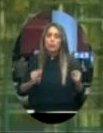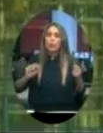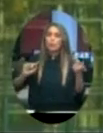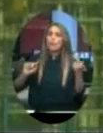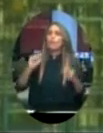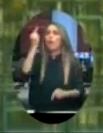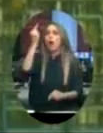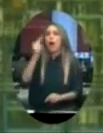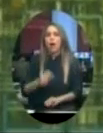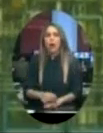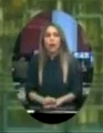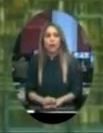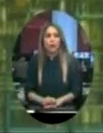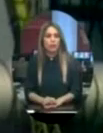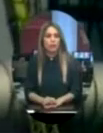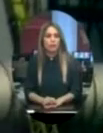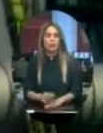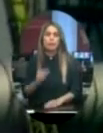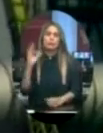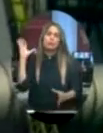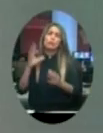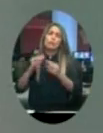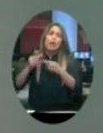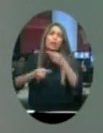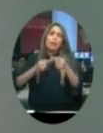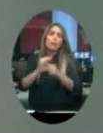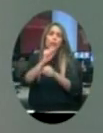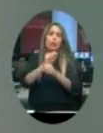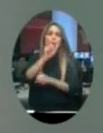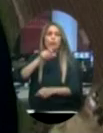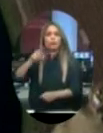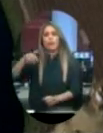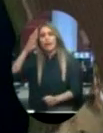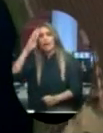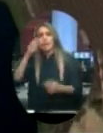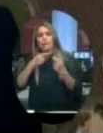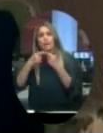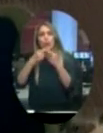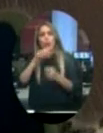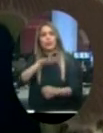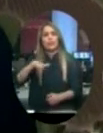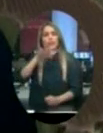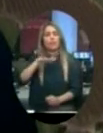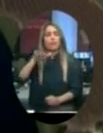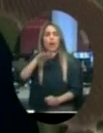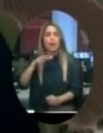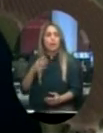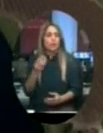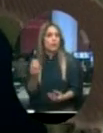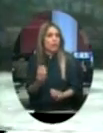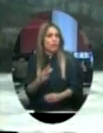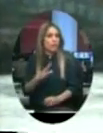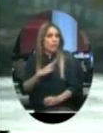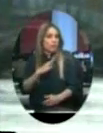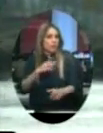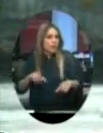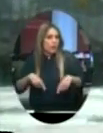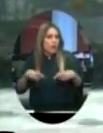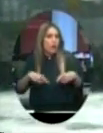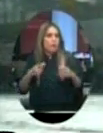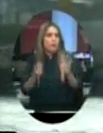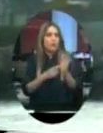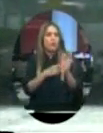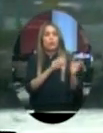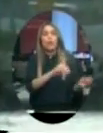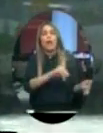ביותר. במשך שנים התלוננו תושבי חיפה וארגוני הסביבה על המפגע המסכן חיים, ודרשו להעתיק את